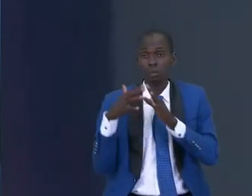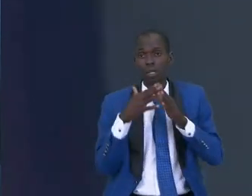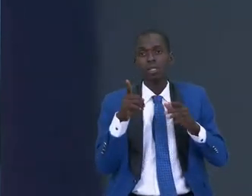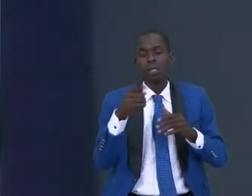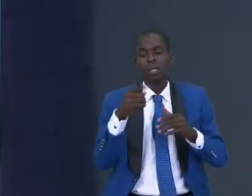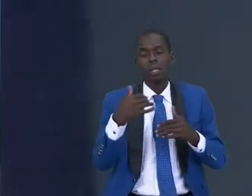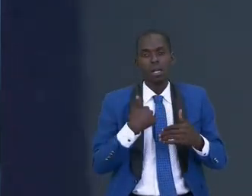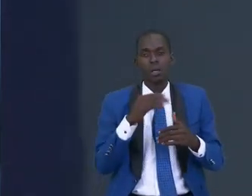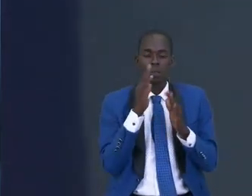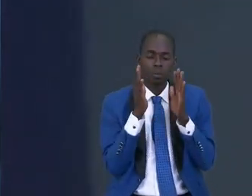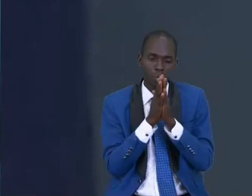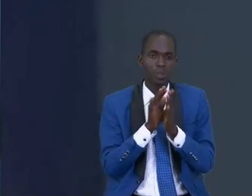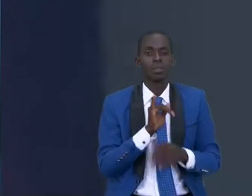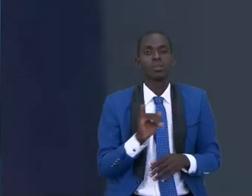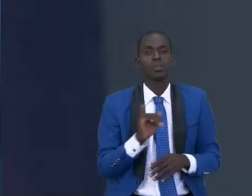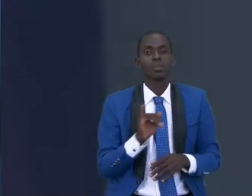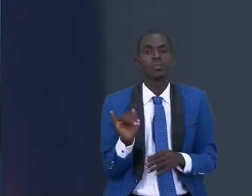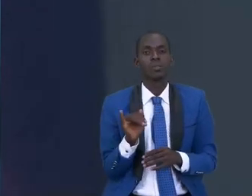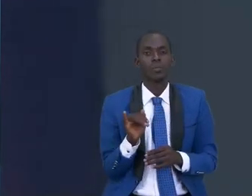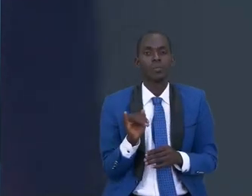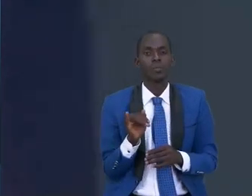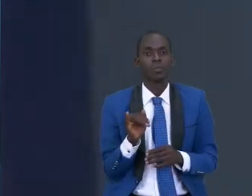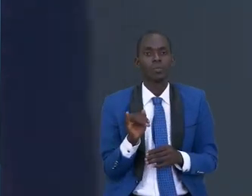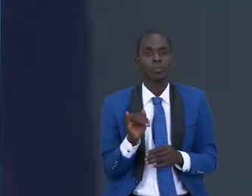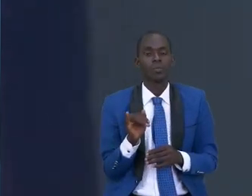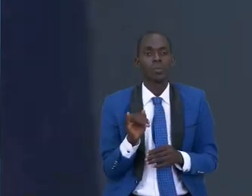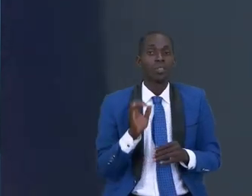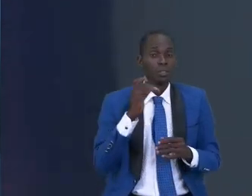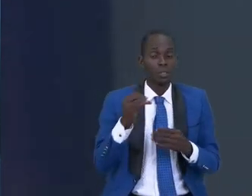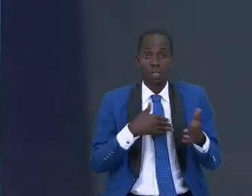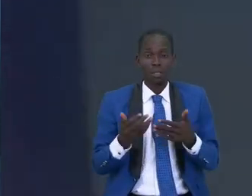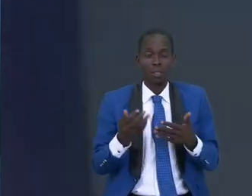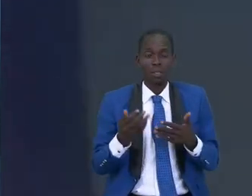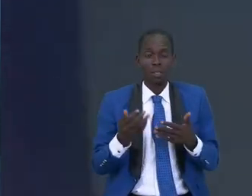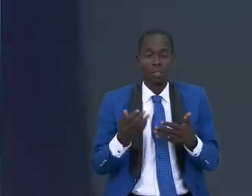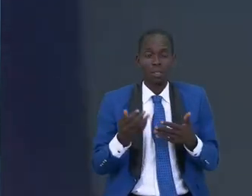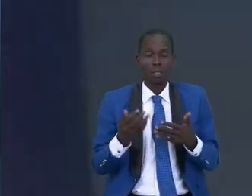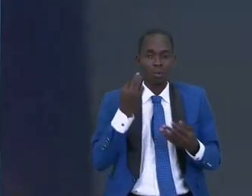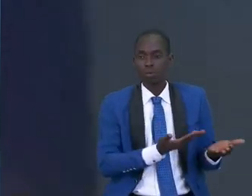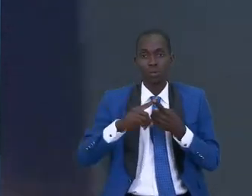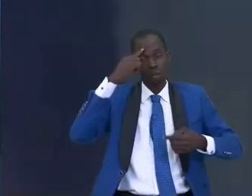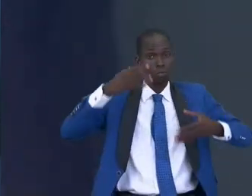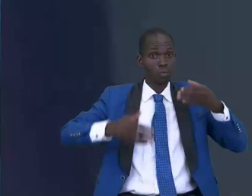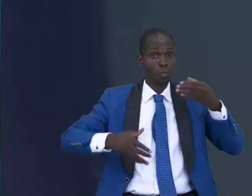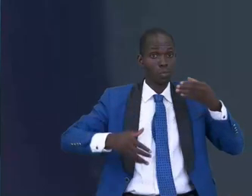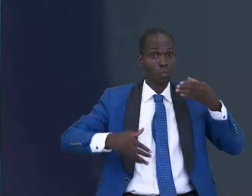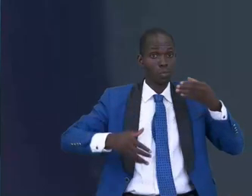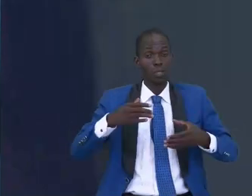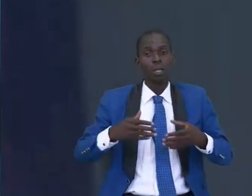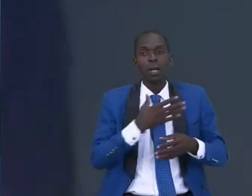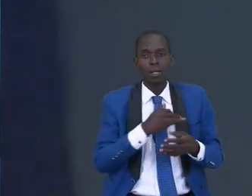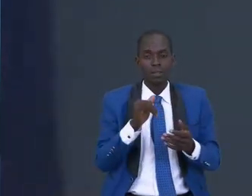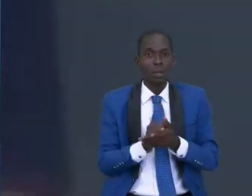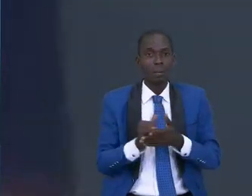moi. Et le cas était présenté au juge. Et on